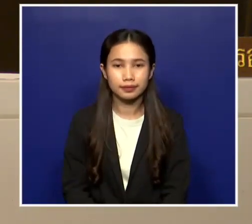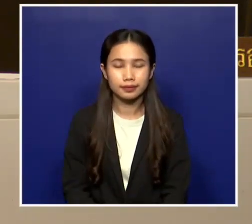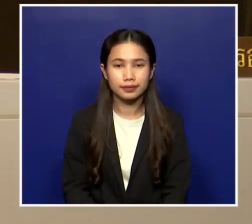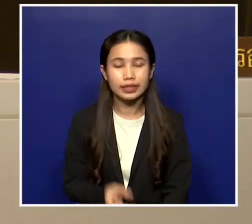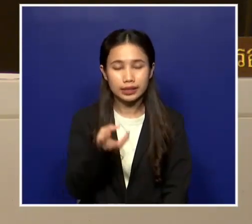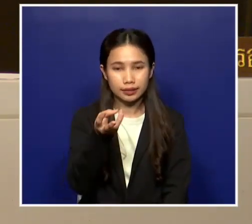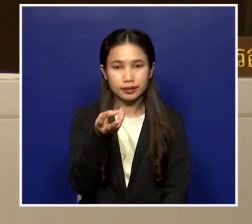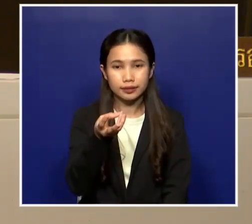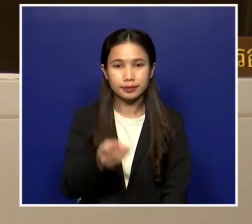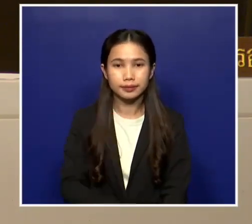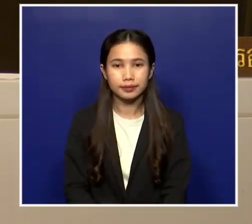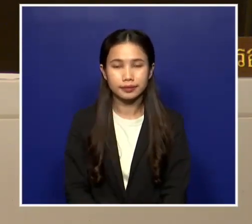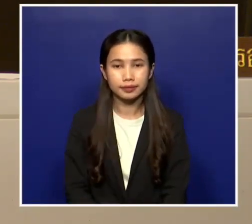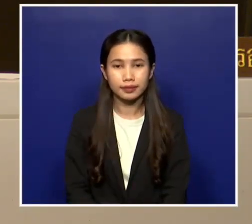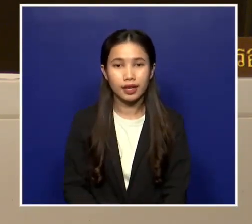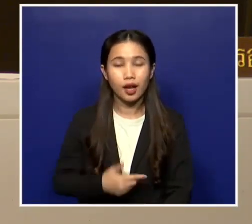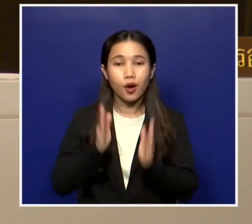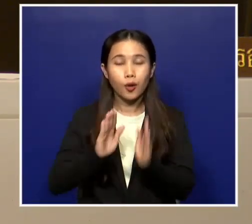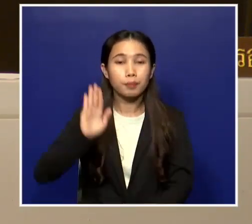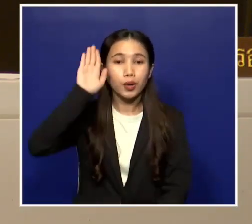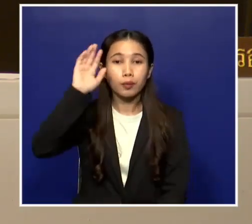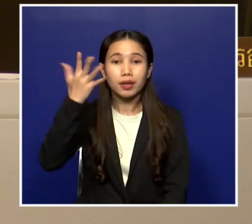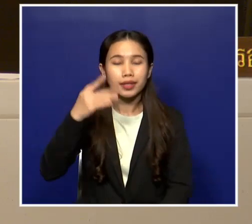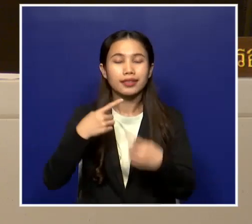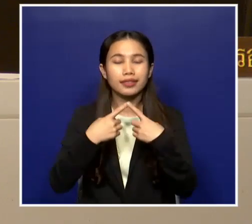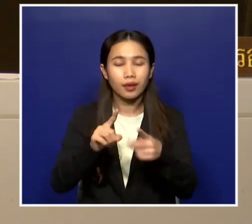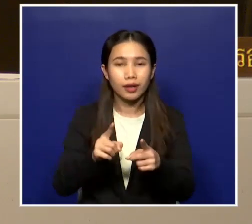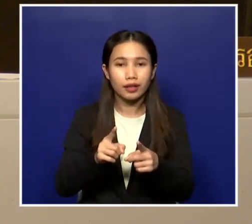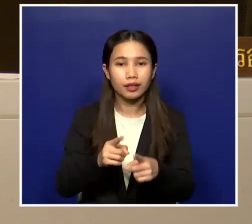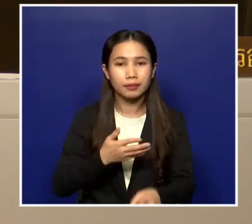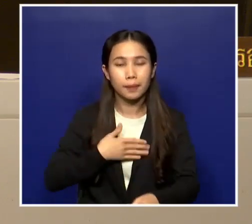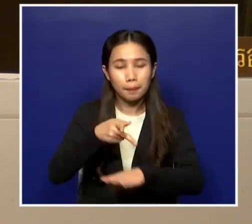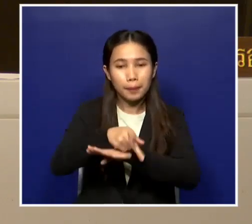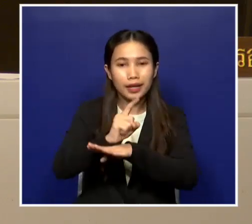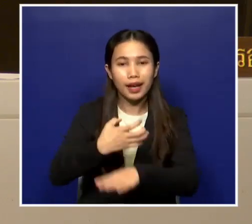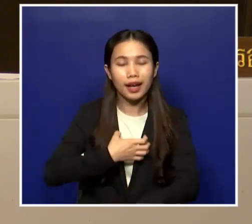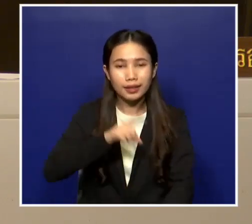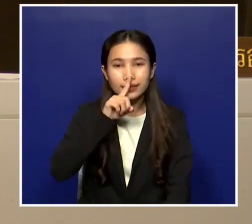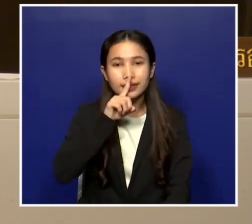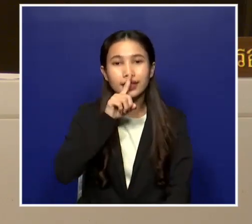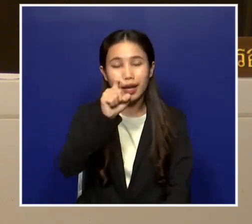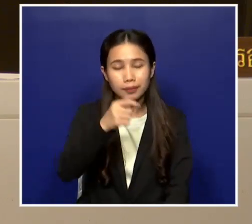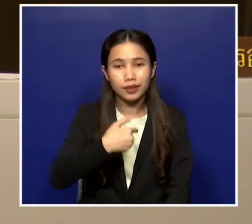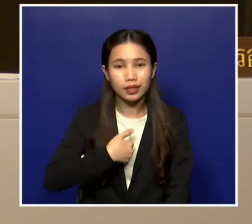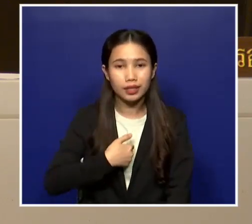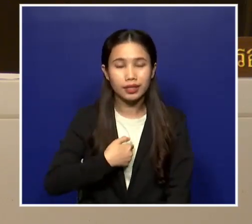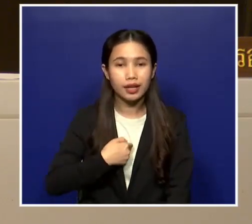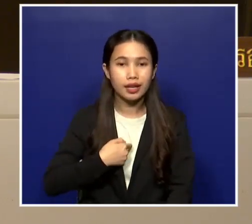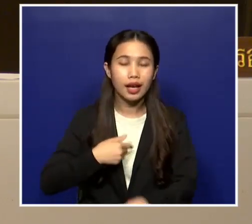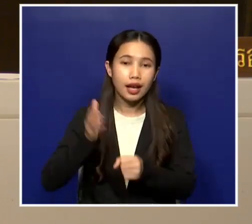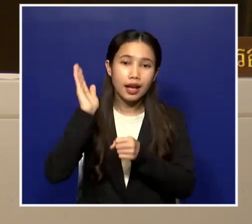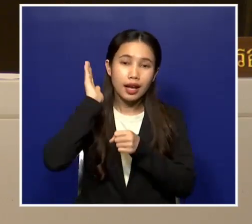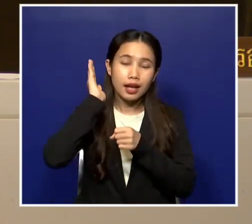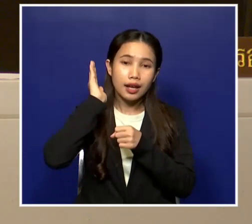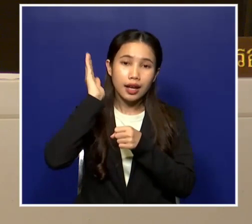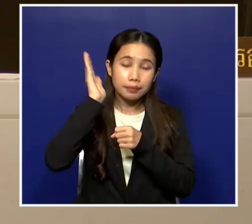ครับไม่มีใครประท้วงนะครับเพียงแต่ว่าประธานอยากถามว่าไอ้ที่อภิปรายมานี่มันเป็นเหตุการณ์ที่เกิดขึ้นตั้ง